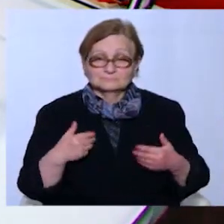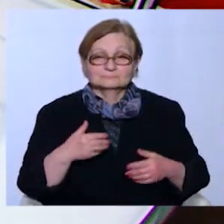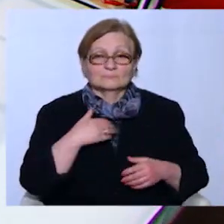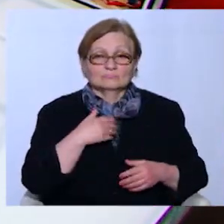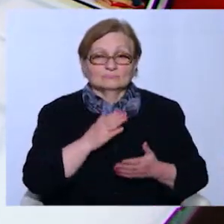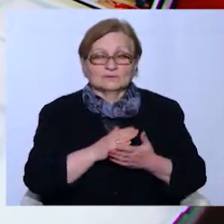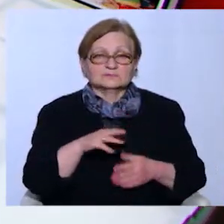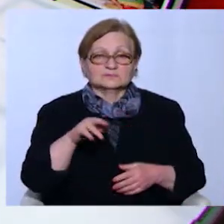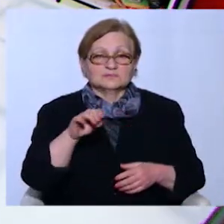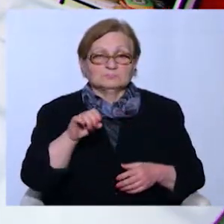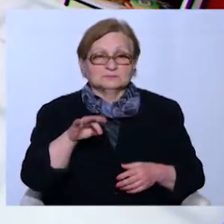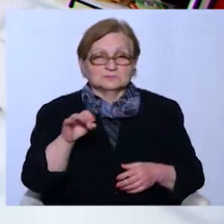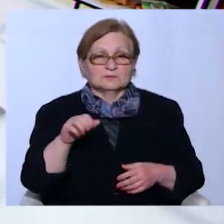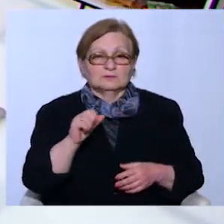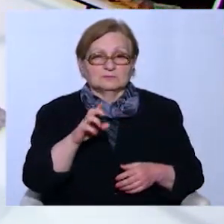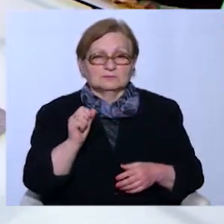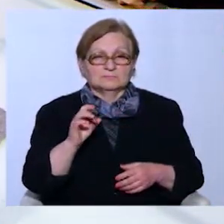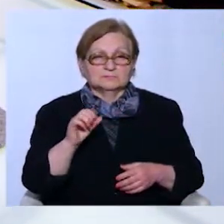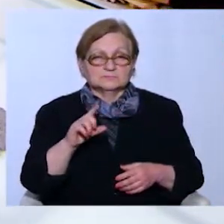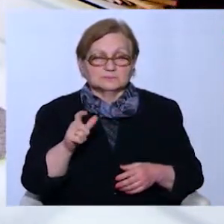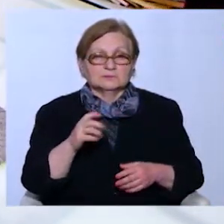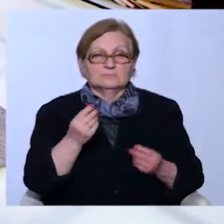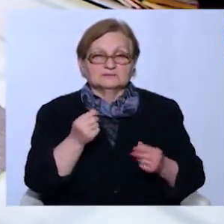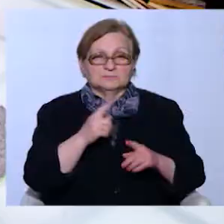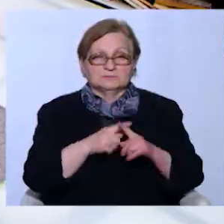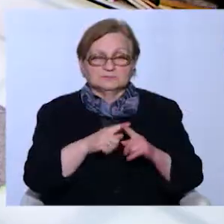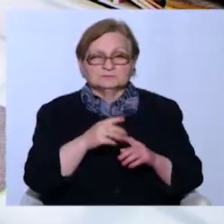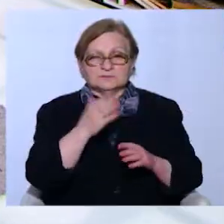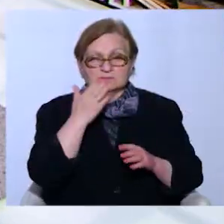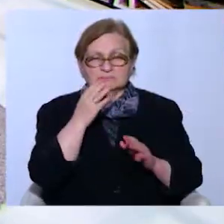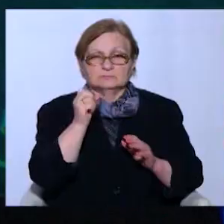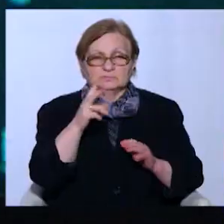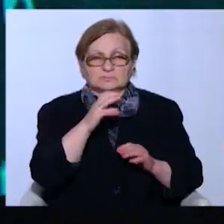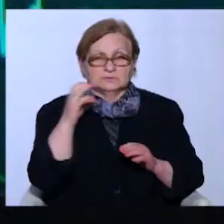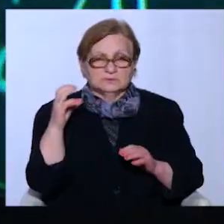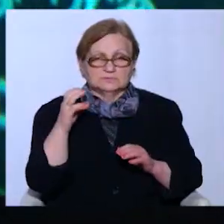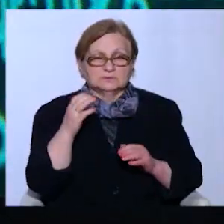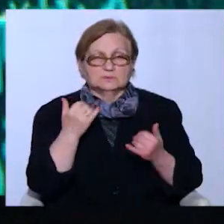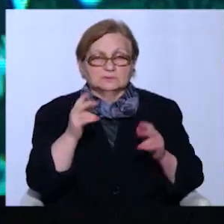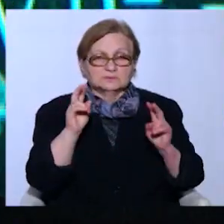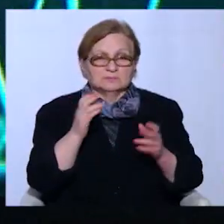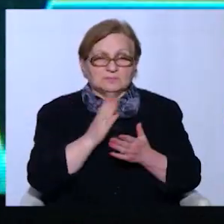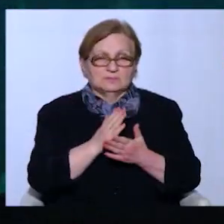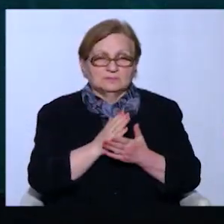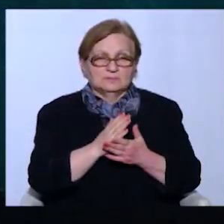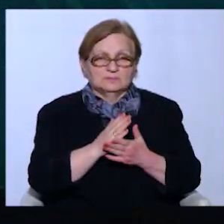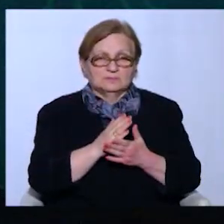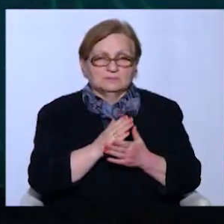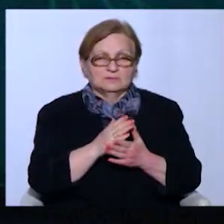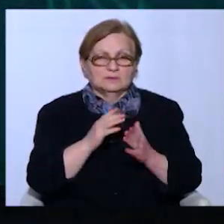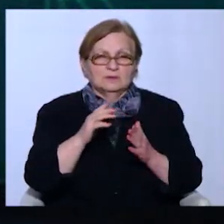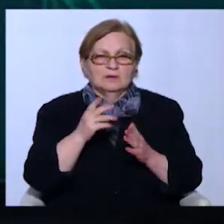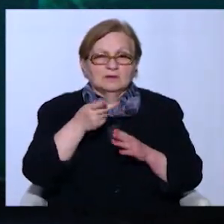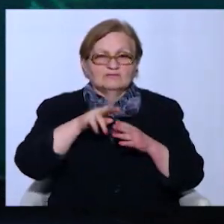მოგესალმებით, მე გახლავართ დიმიტრი არაბიძე, წარმოგიდგენთ მათემატიკის გაკვეთილს 12 კლასელებისათვის. ჩვენი დღევანდელი თემაა